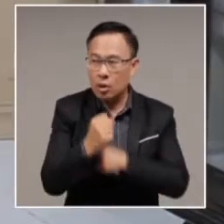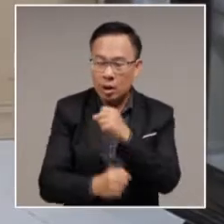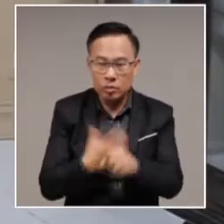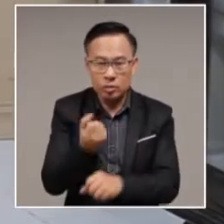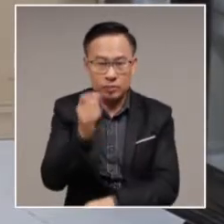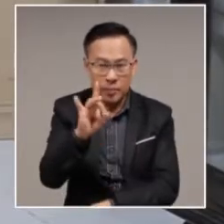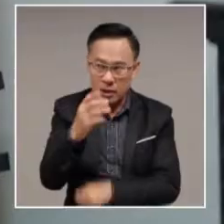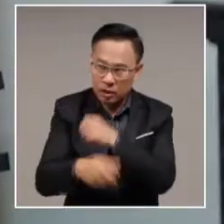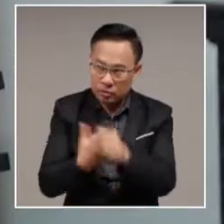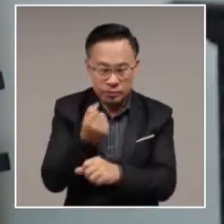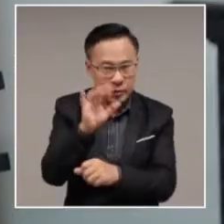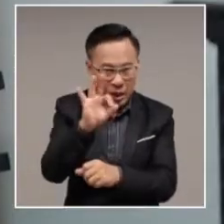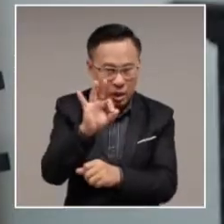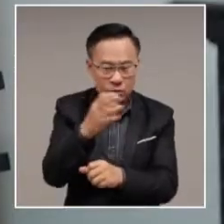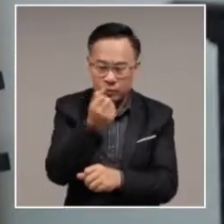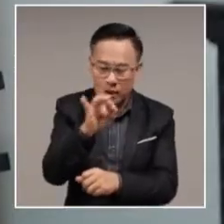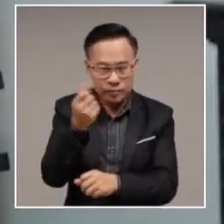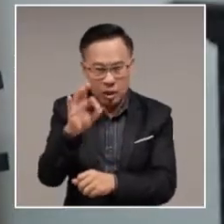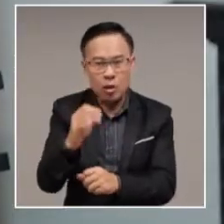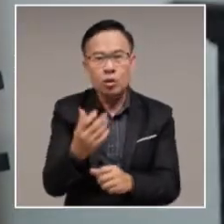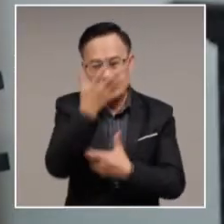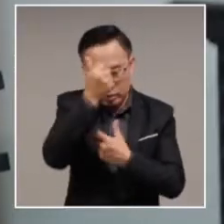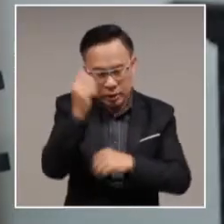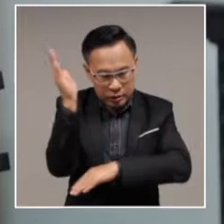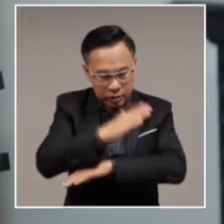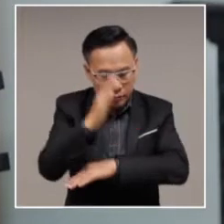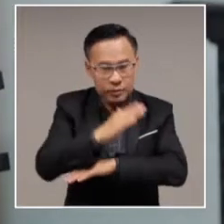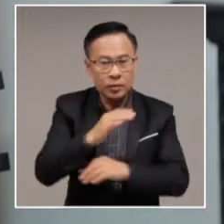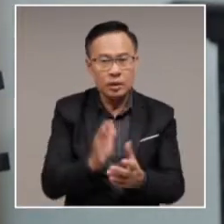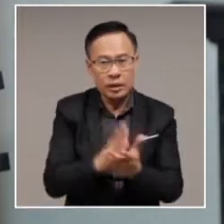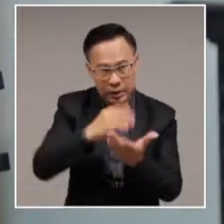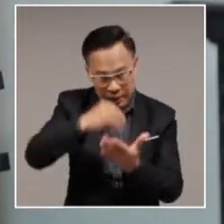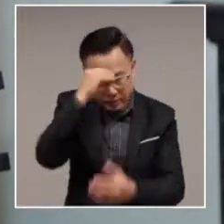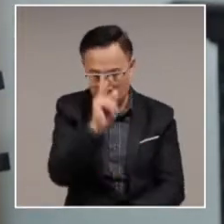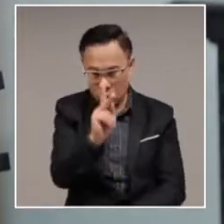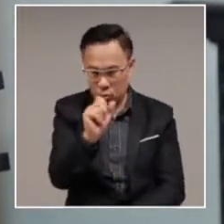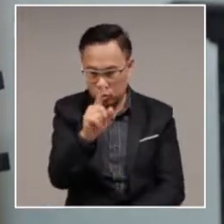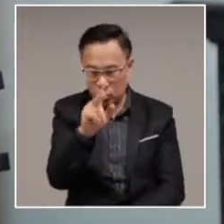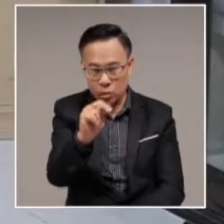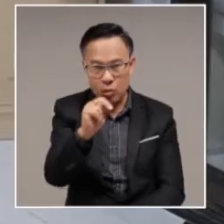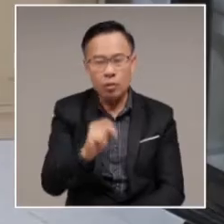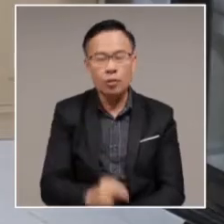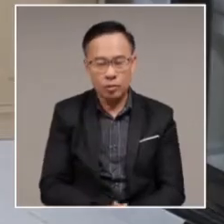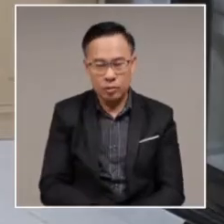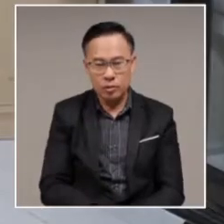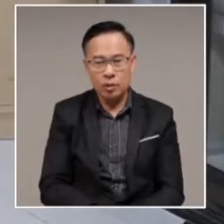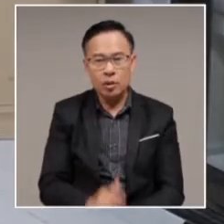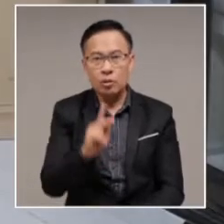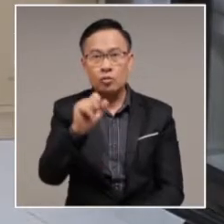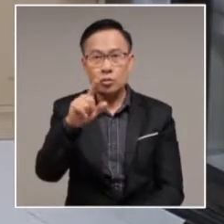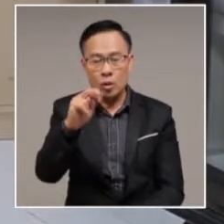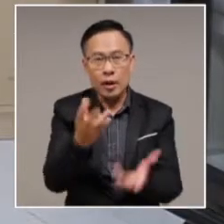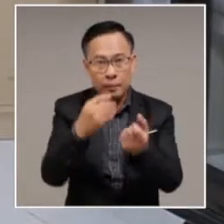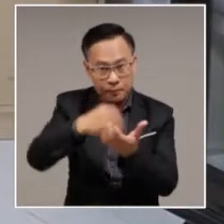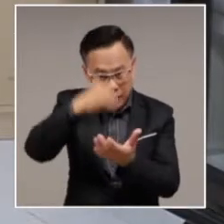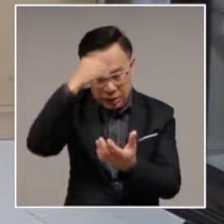าณ 18-19ก็มีความสนใจอ่านหนังสือพิมพ์แล้วเจอการศึกษานอกโรงเรียนก็คือกศน.นะคะก็เลยสนใจ